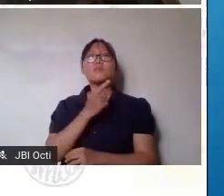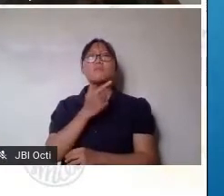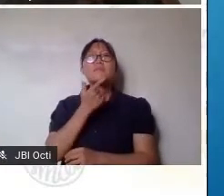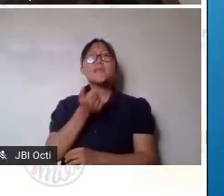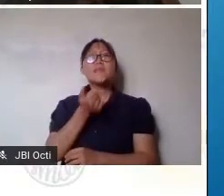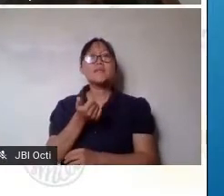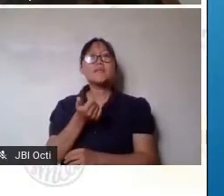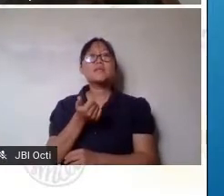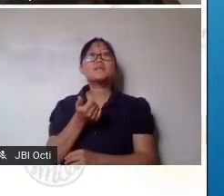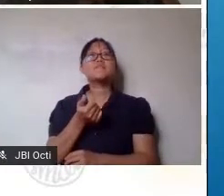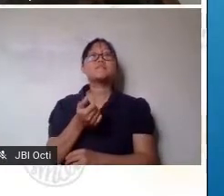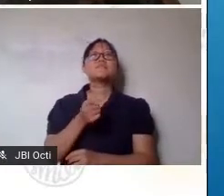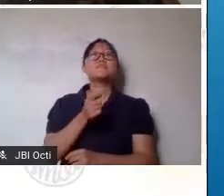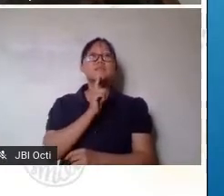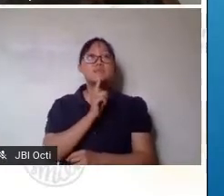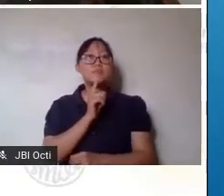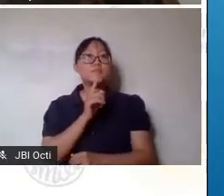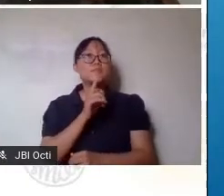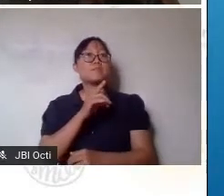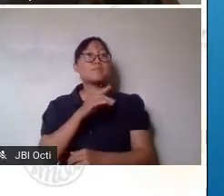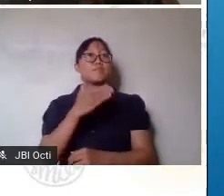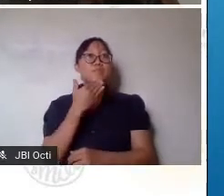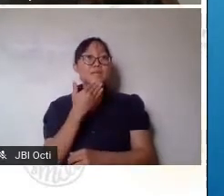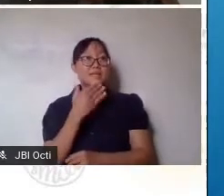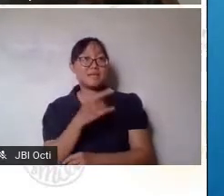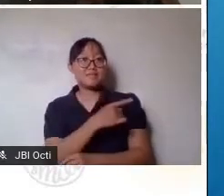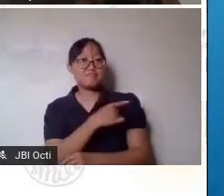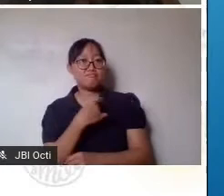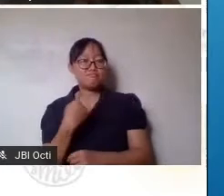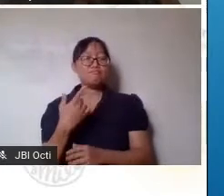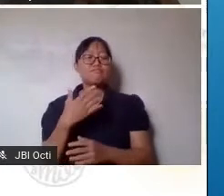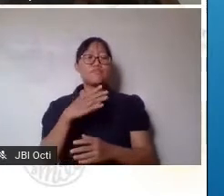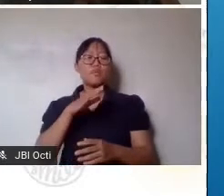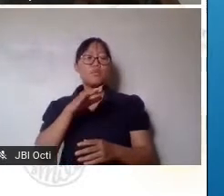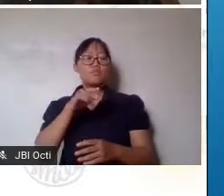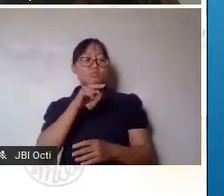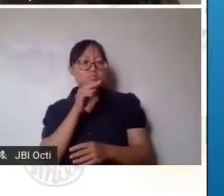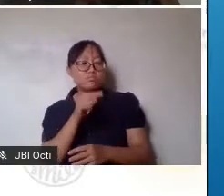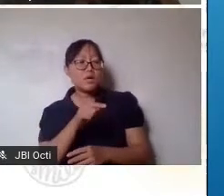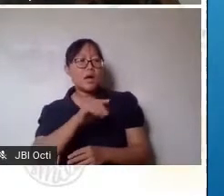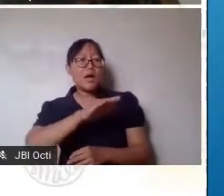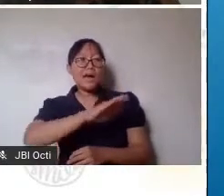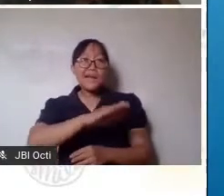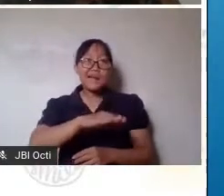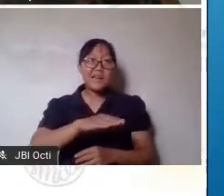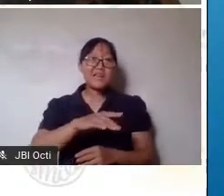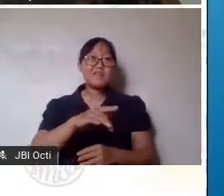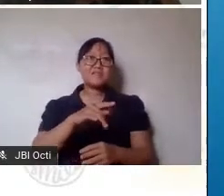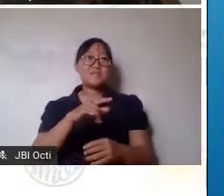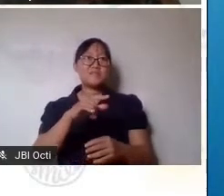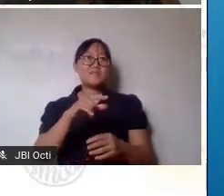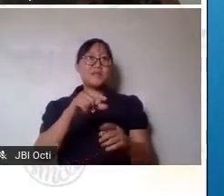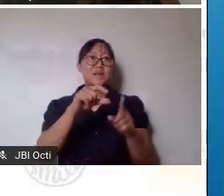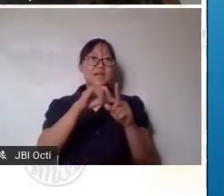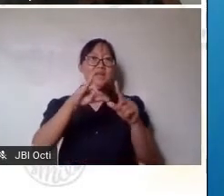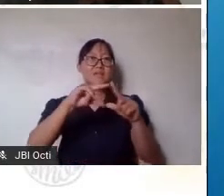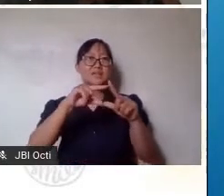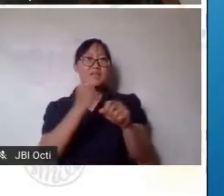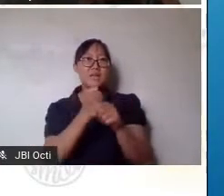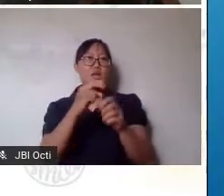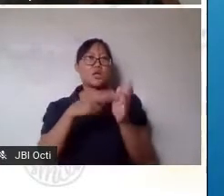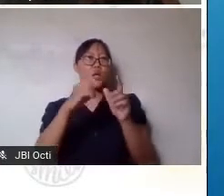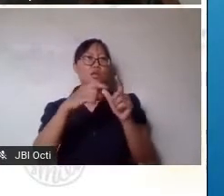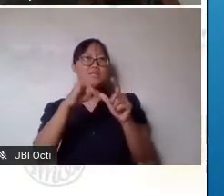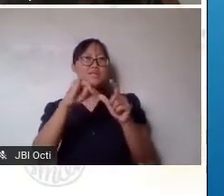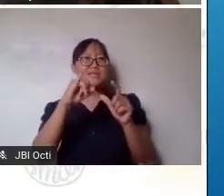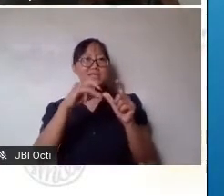anak-anak yang kemudian diagnosisnya berbeda-beda tersebut, diagnosisnya autisme, diagnosisnya cerebral palsy,